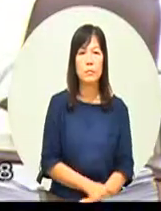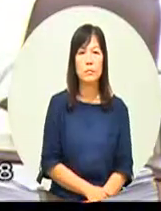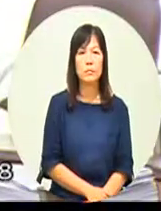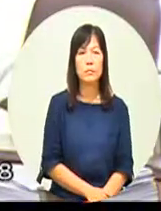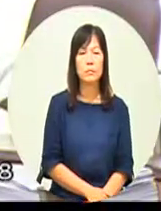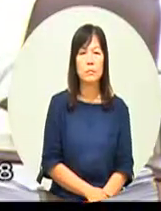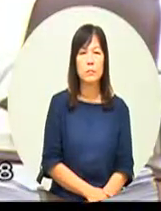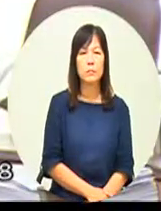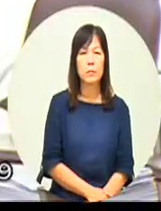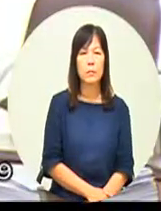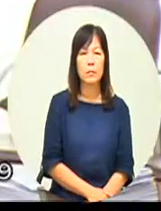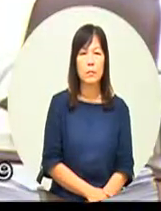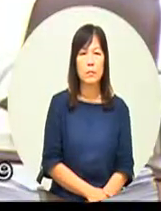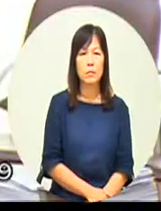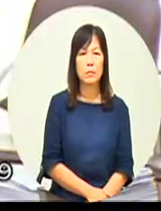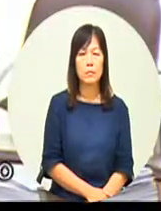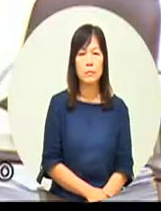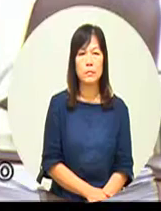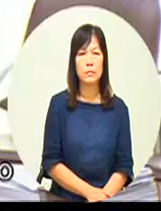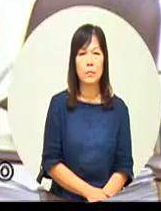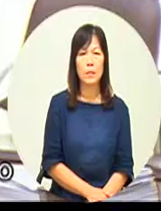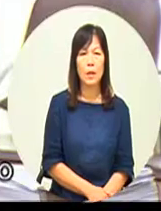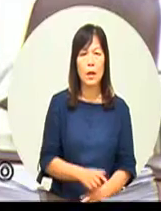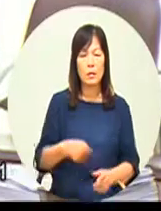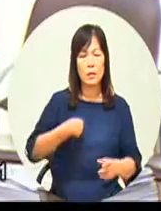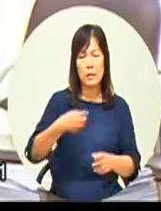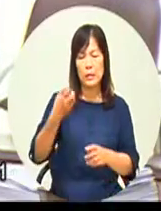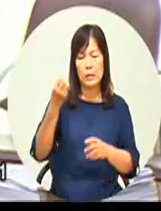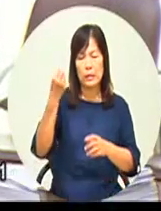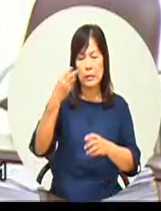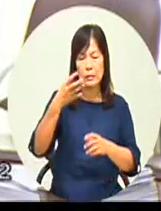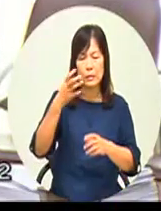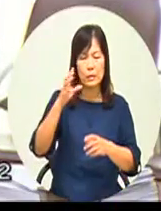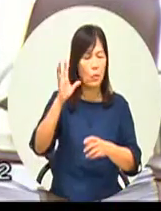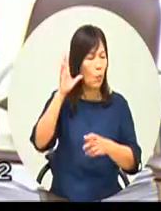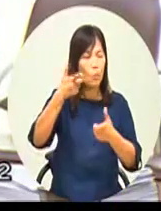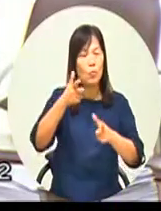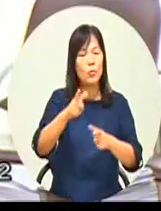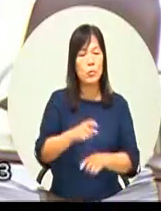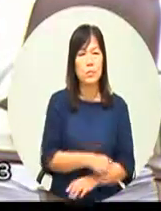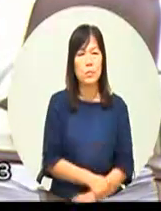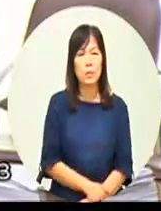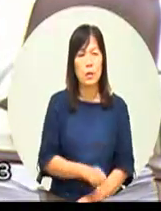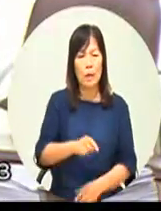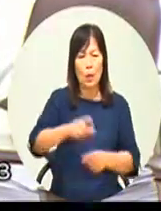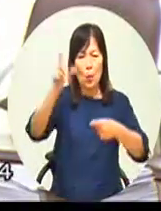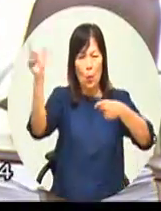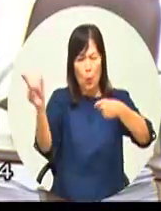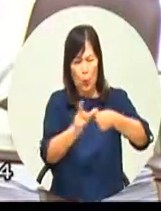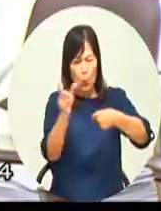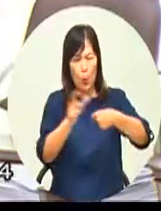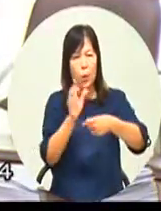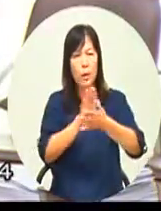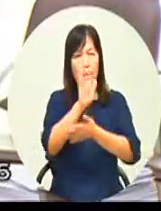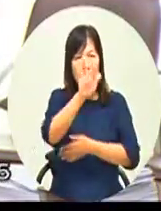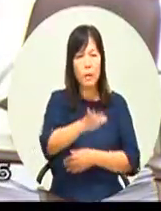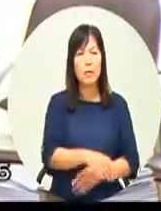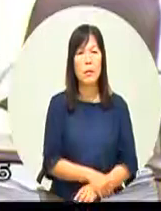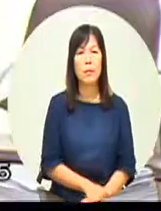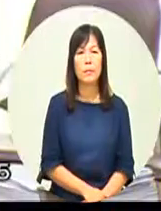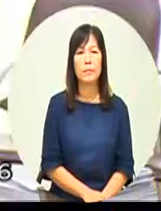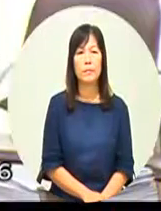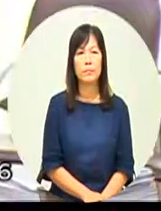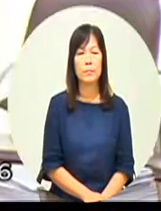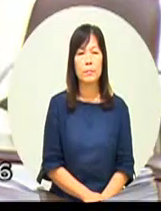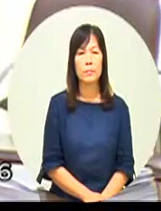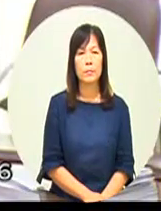也有哦，媒体这个也不是新闻的啦，但是在这次风台了哦，哈。那我